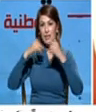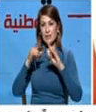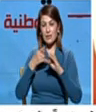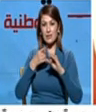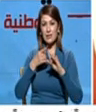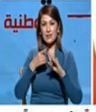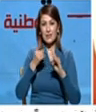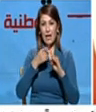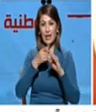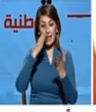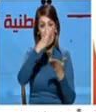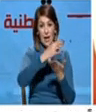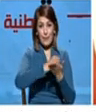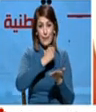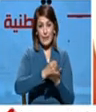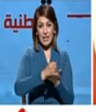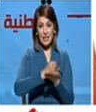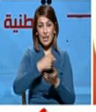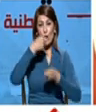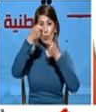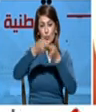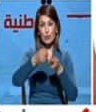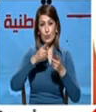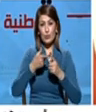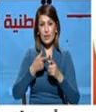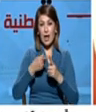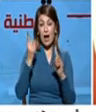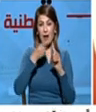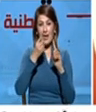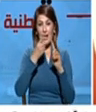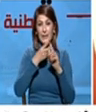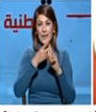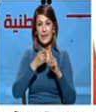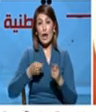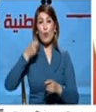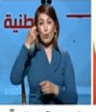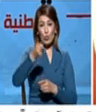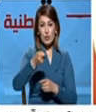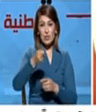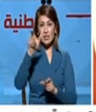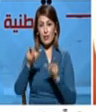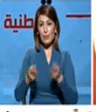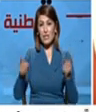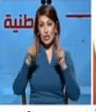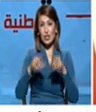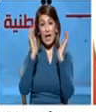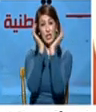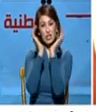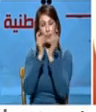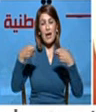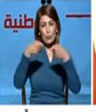القطاع البريد بدوله في القطاع المالي الاجتماع